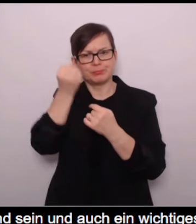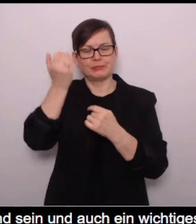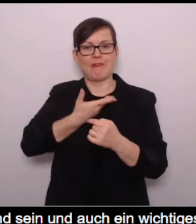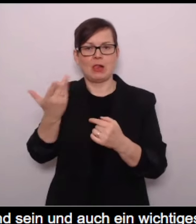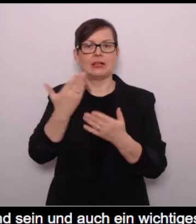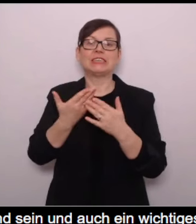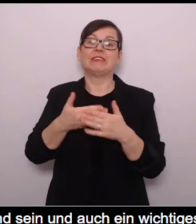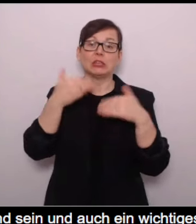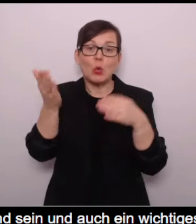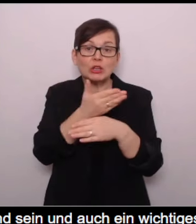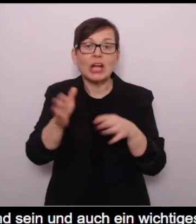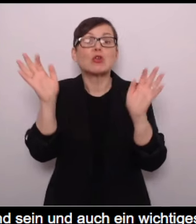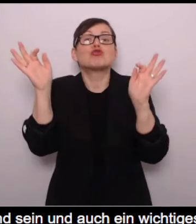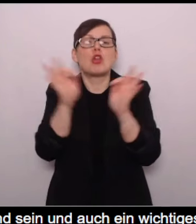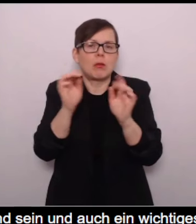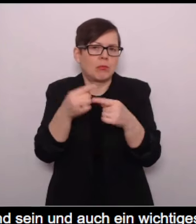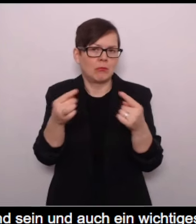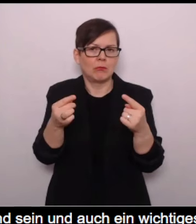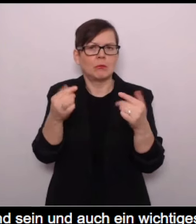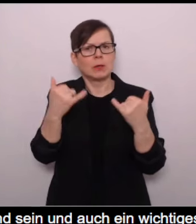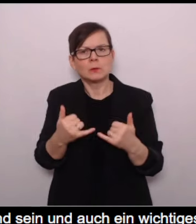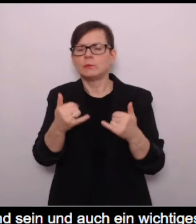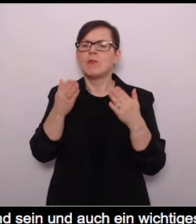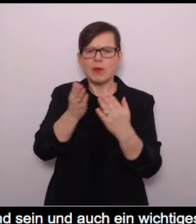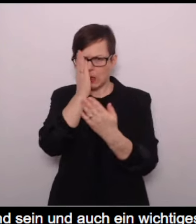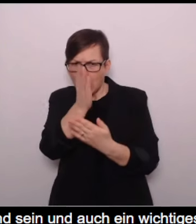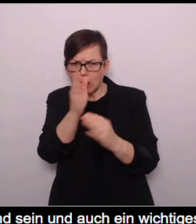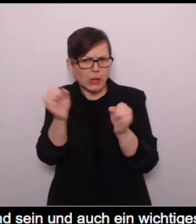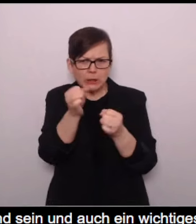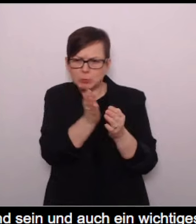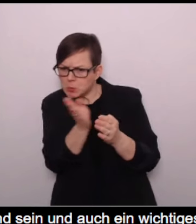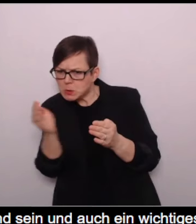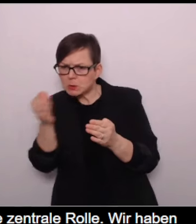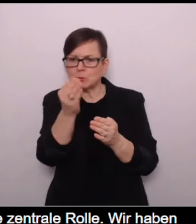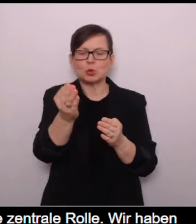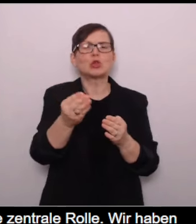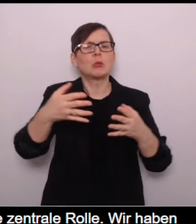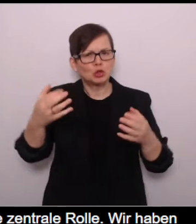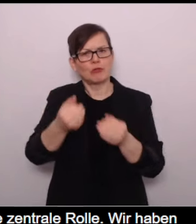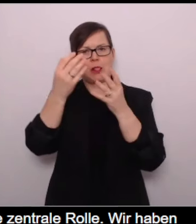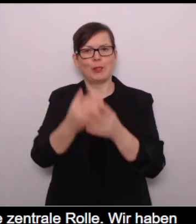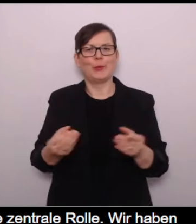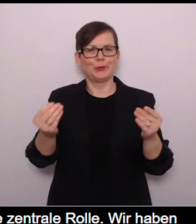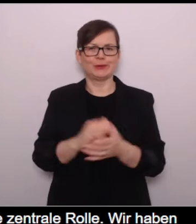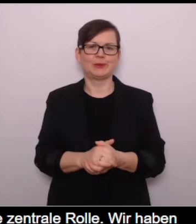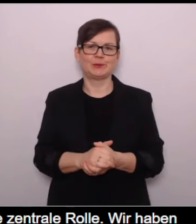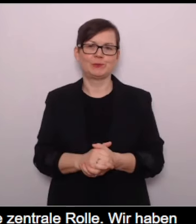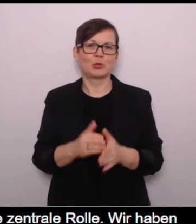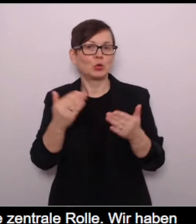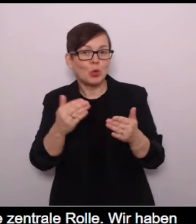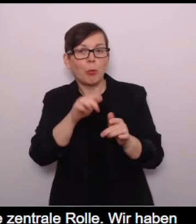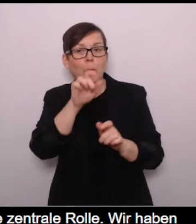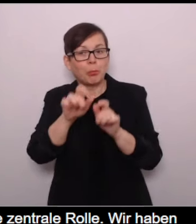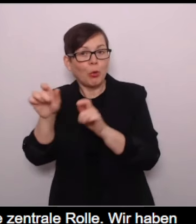Respekt der Bürgerinnen und Bürger, aber auf der anderen Seite auch dem großen Ziel. Deswegen gesagt, kein Beinbruch, aber muss man über Umwege nachdenken und